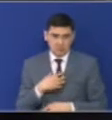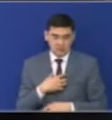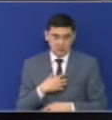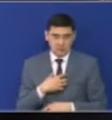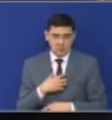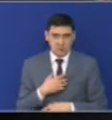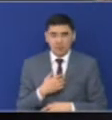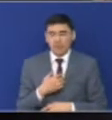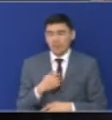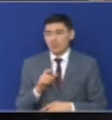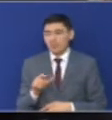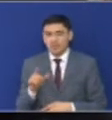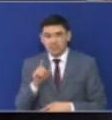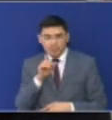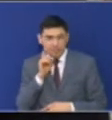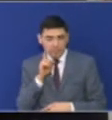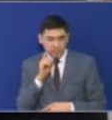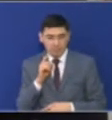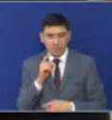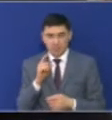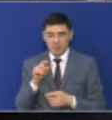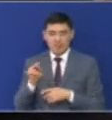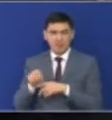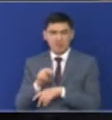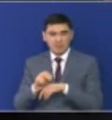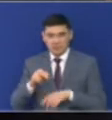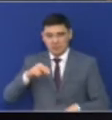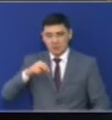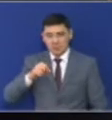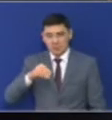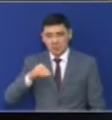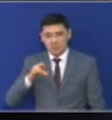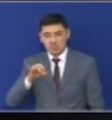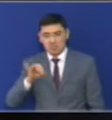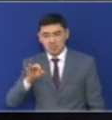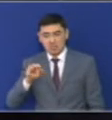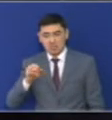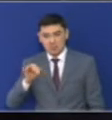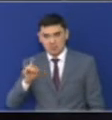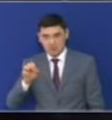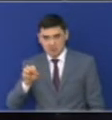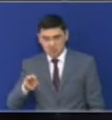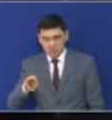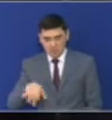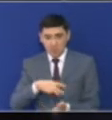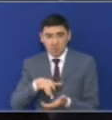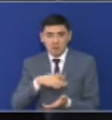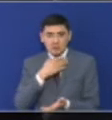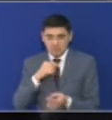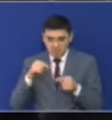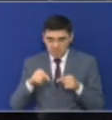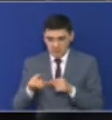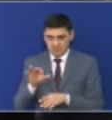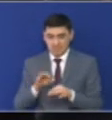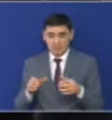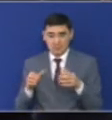молодого поколения, чтобы воспитывать патриотизм. И действительно, чтобы они знали, что в городе Семей была сформирована та